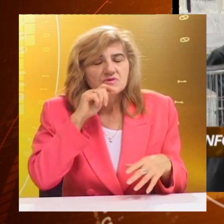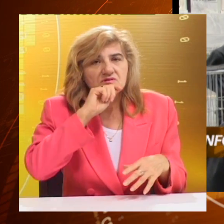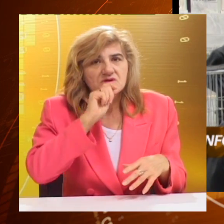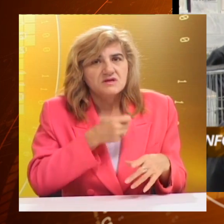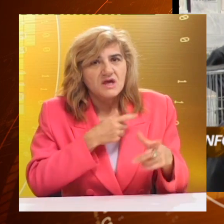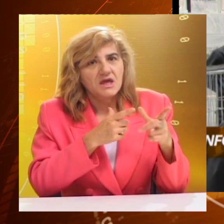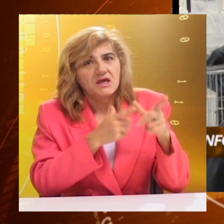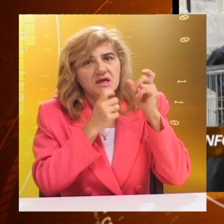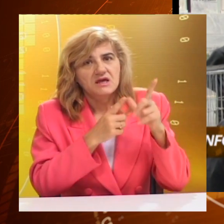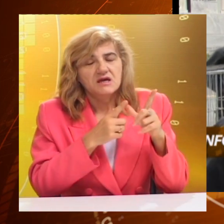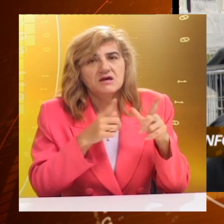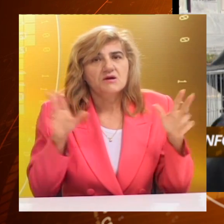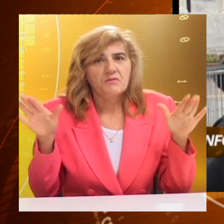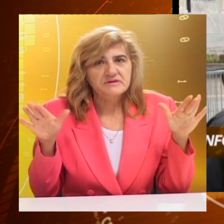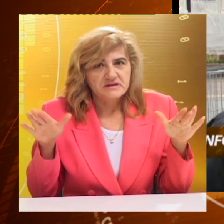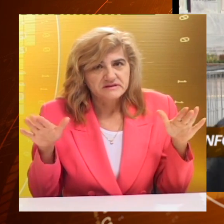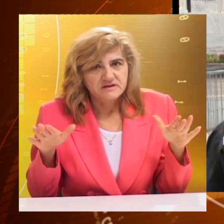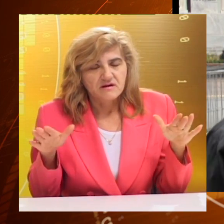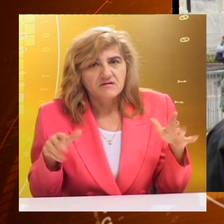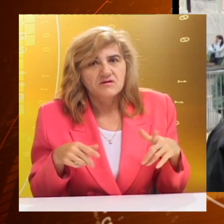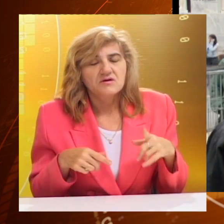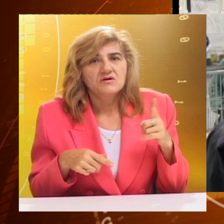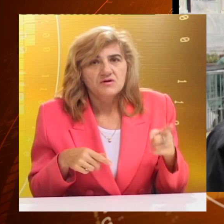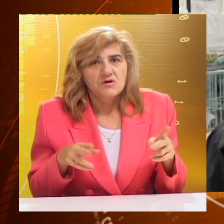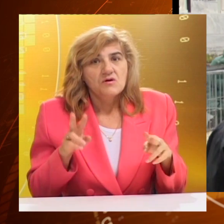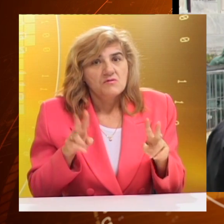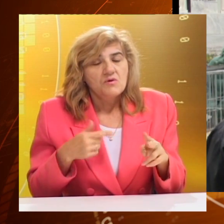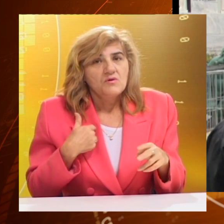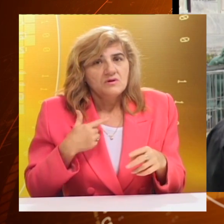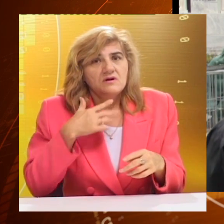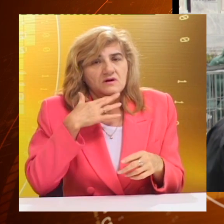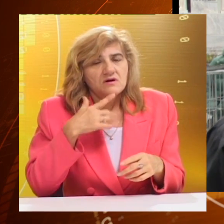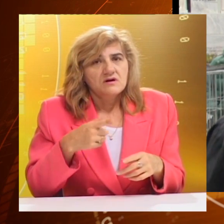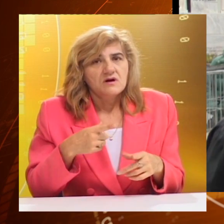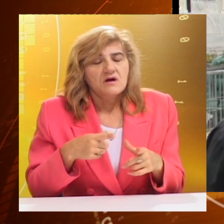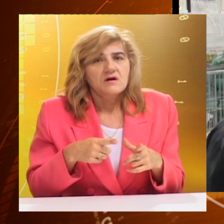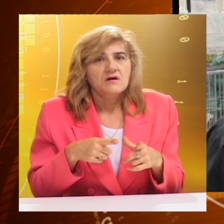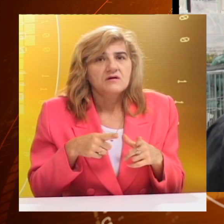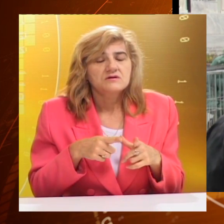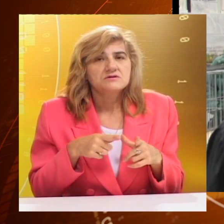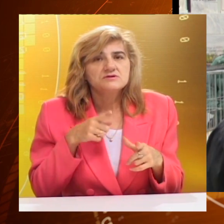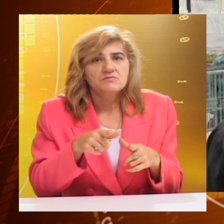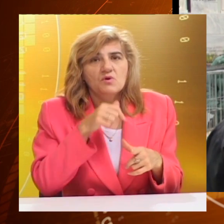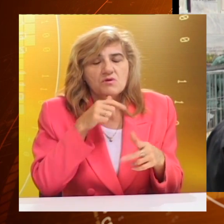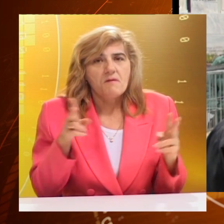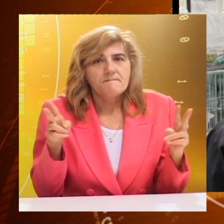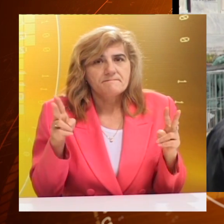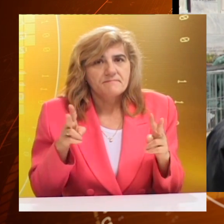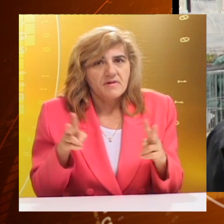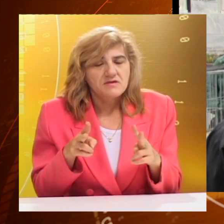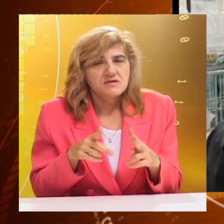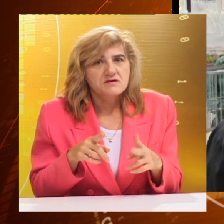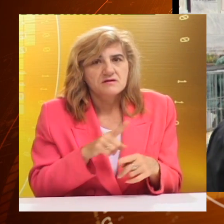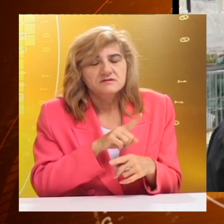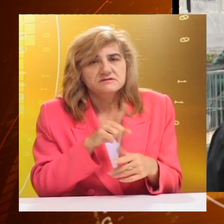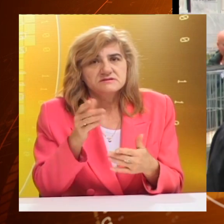način, po mojim, mnogo godina, ja sam 30 godina u ovom ptičarstvu, što ja znam, mogu otvoreno i da kažem da je